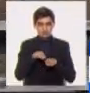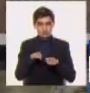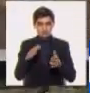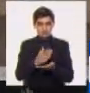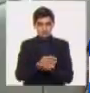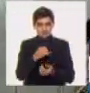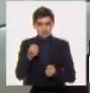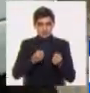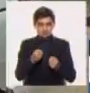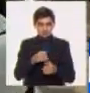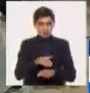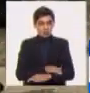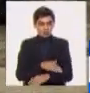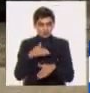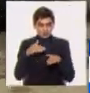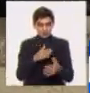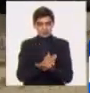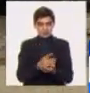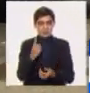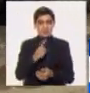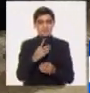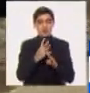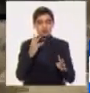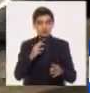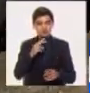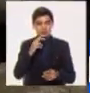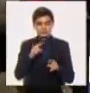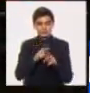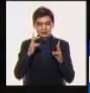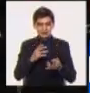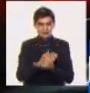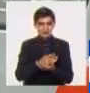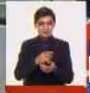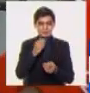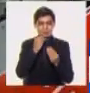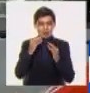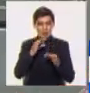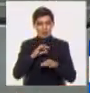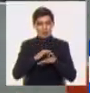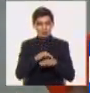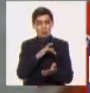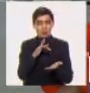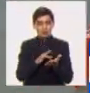машин движется медленно. От этого страдают в первую очередь те, кто везет продовольствие в город.